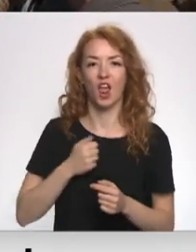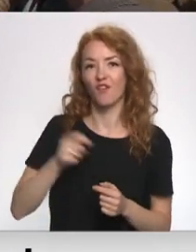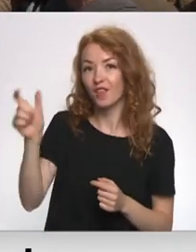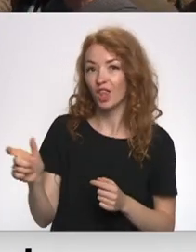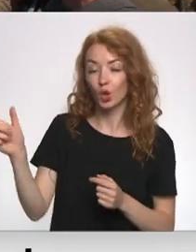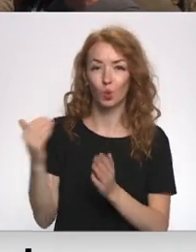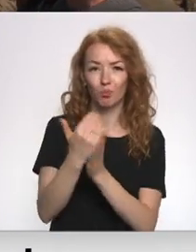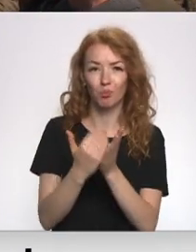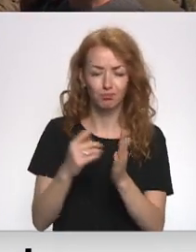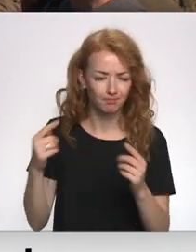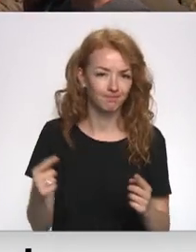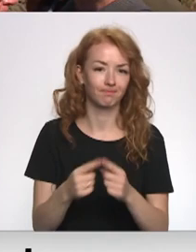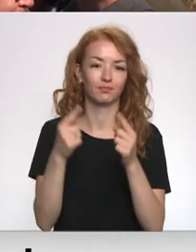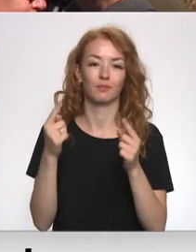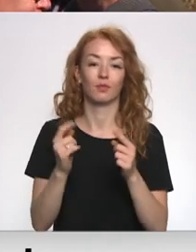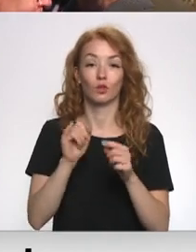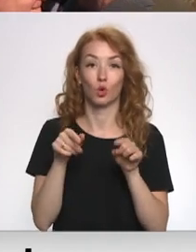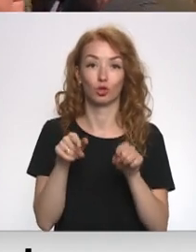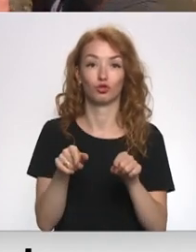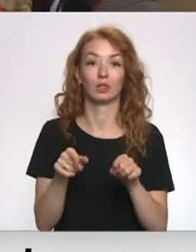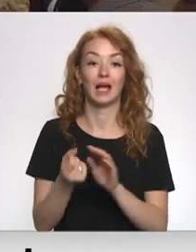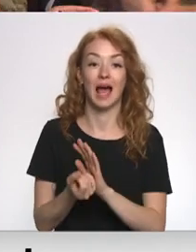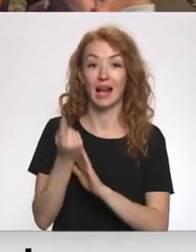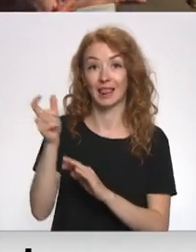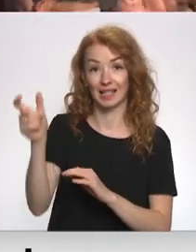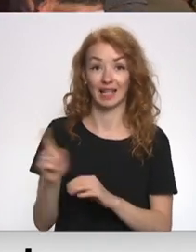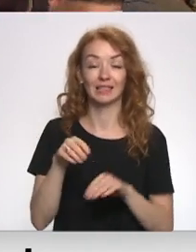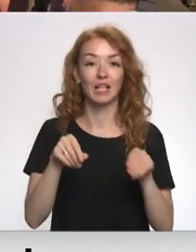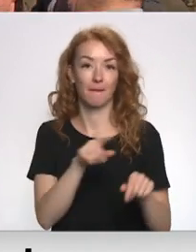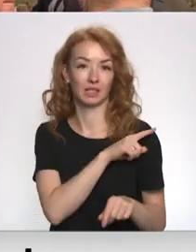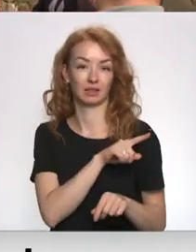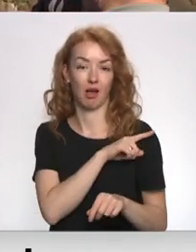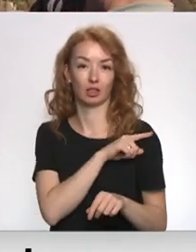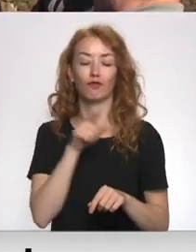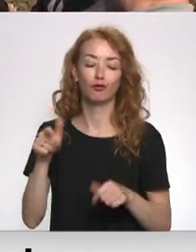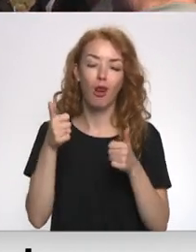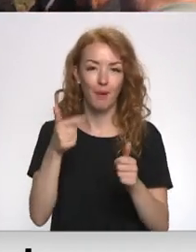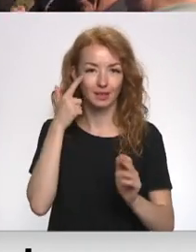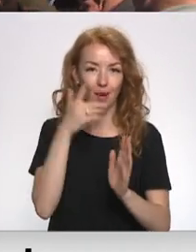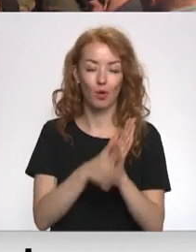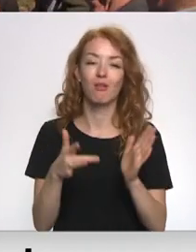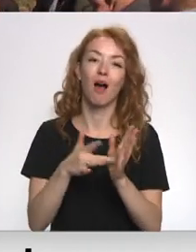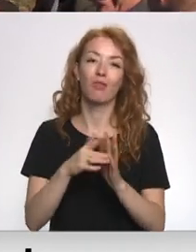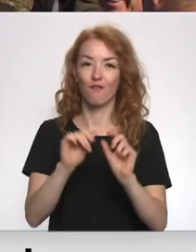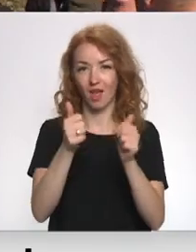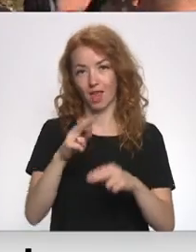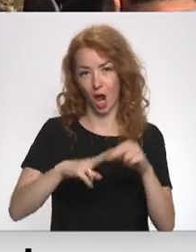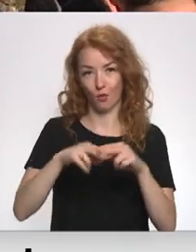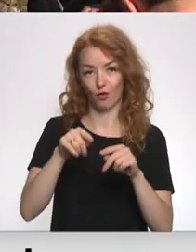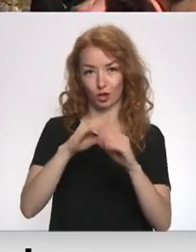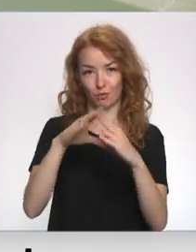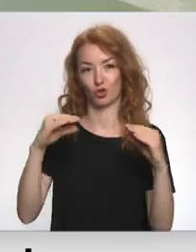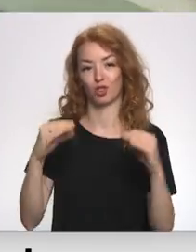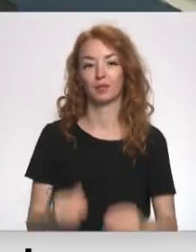prasībām, jo pats šī prototīpa radītājs ir zemesargs, viņš lieliski saprot, kādā veidā ir jābūvē šī